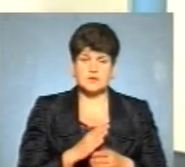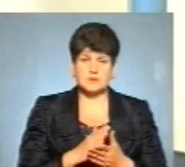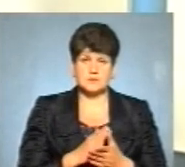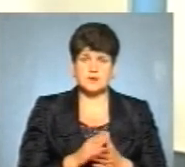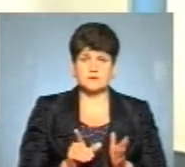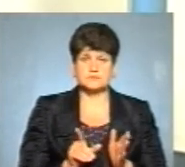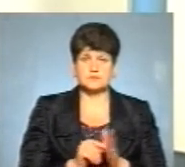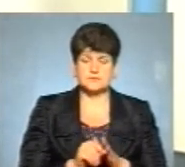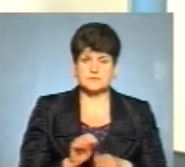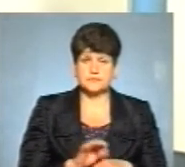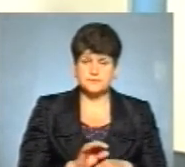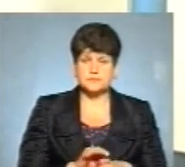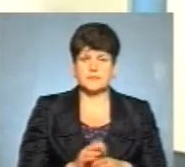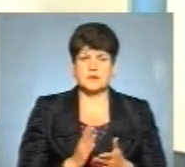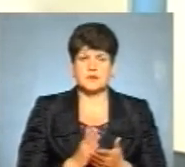супутню патологію, є хворі, які